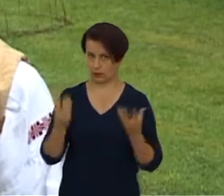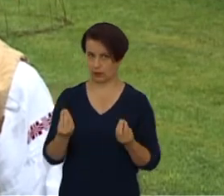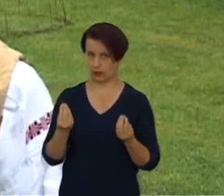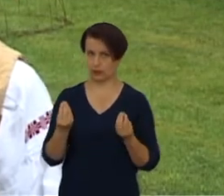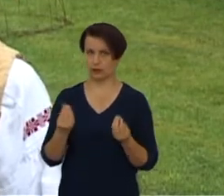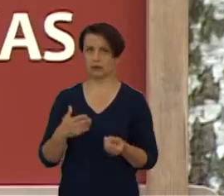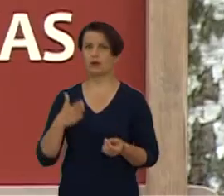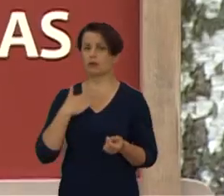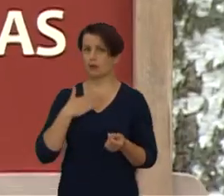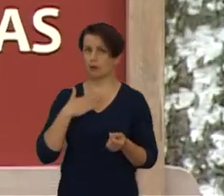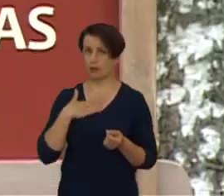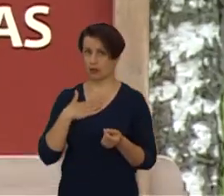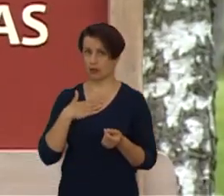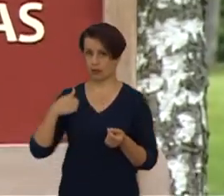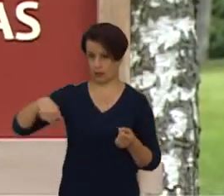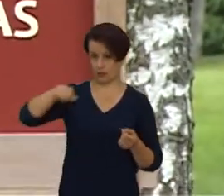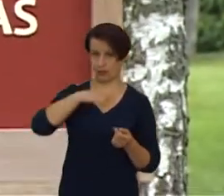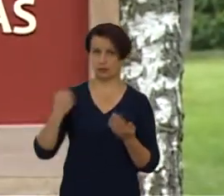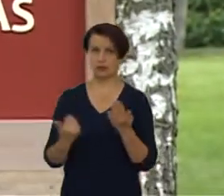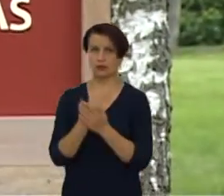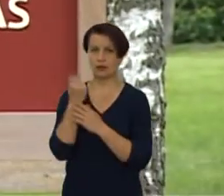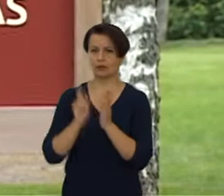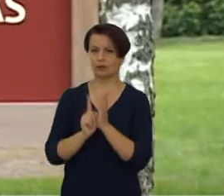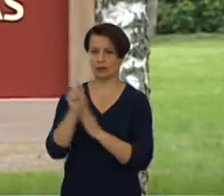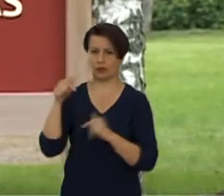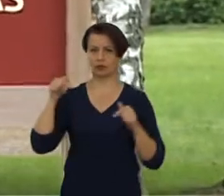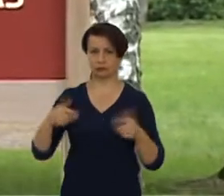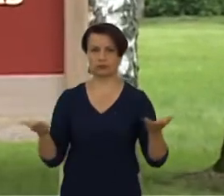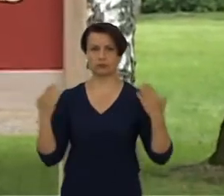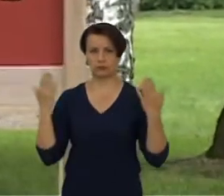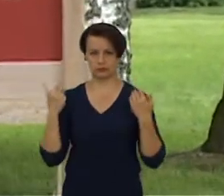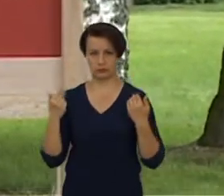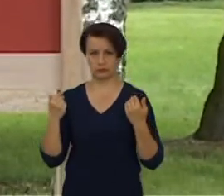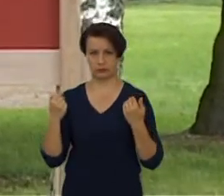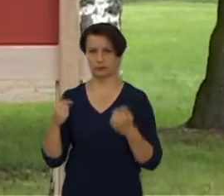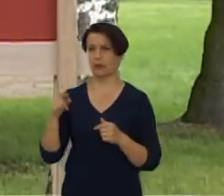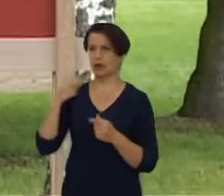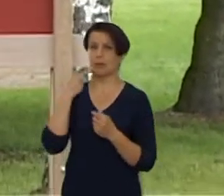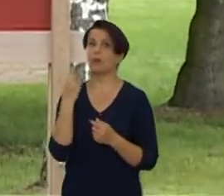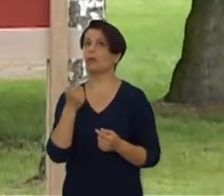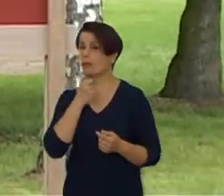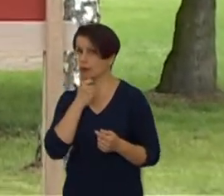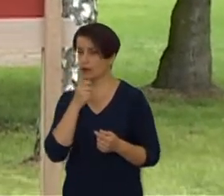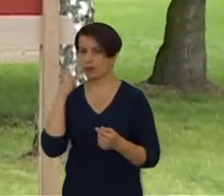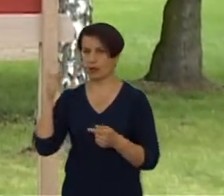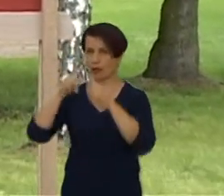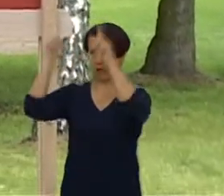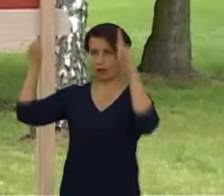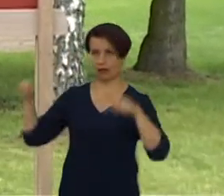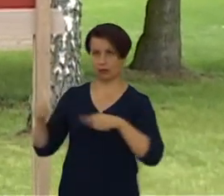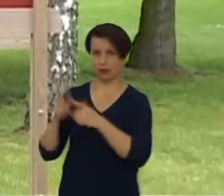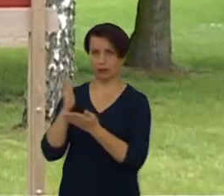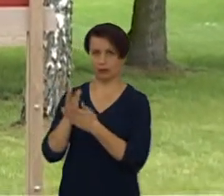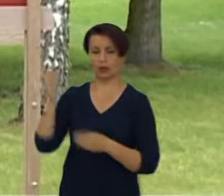dar tame, kad mes darom naują pradžią šiam parkui. Jūs pastebėjote, galbūt yra atsiradusi